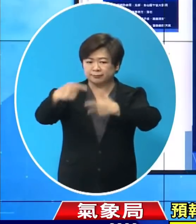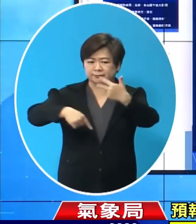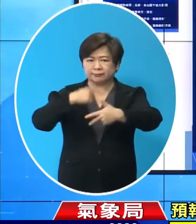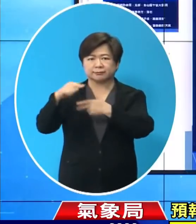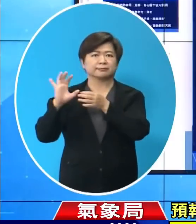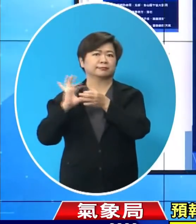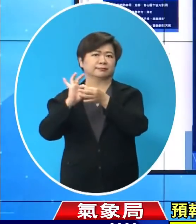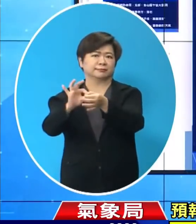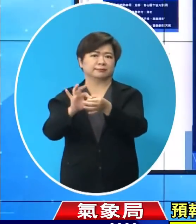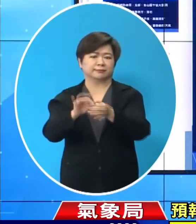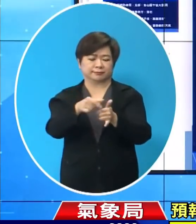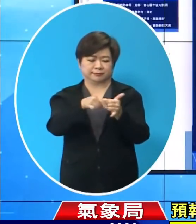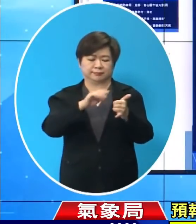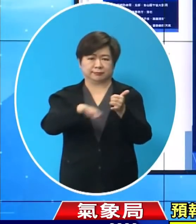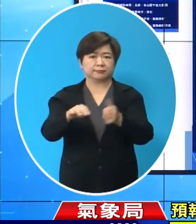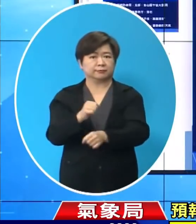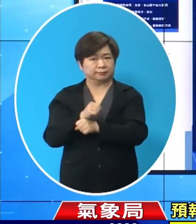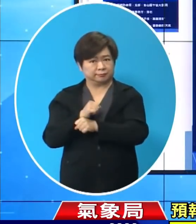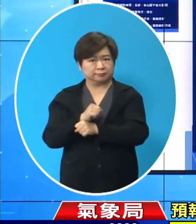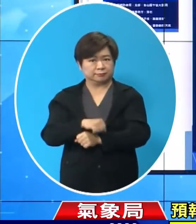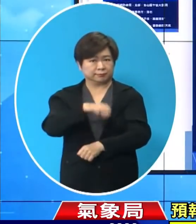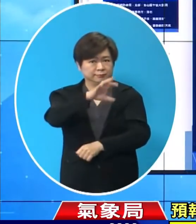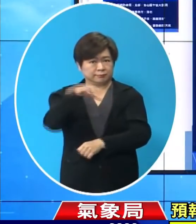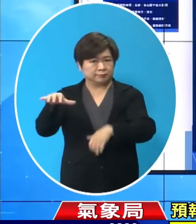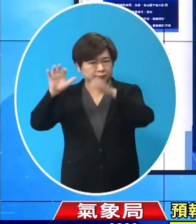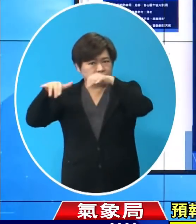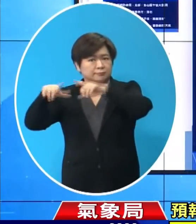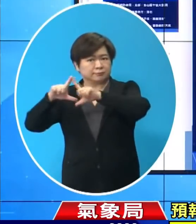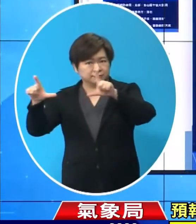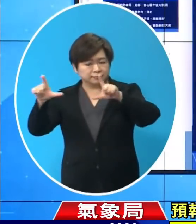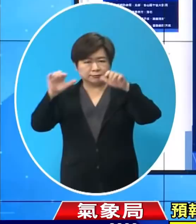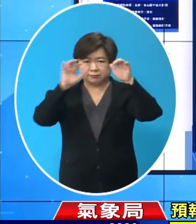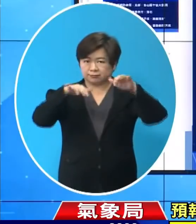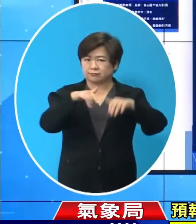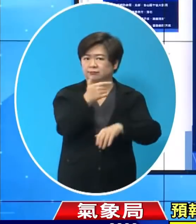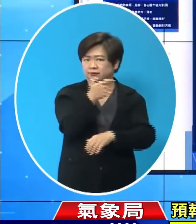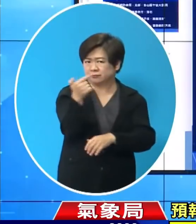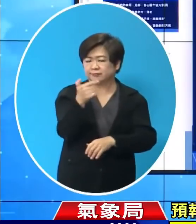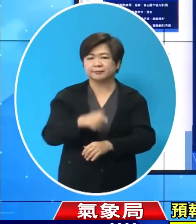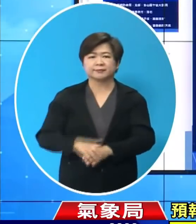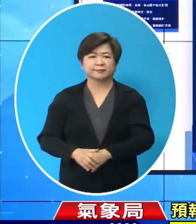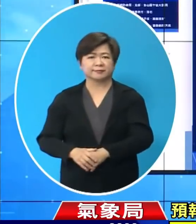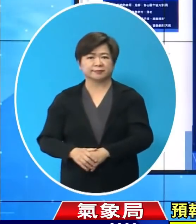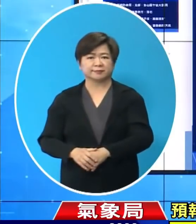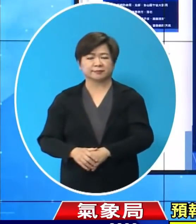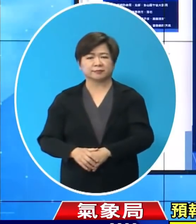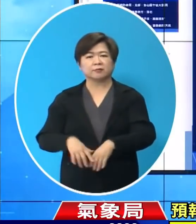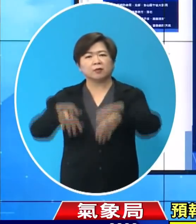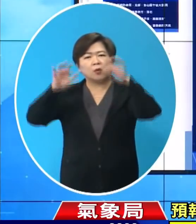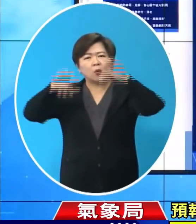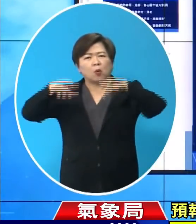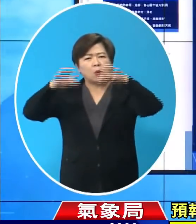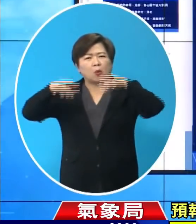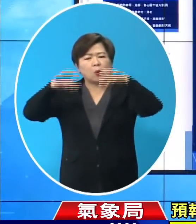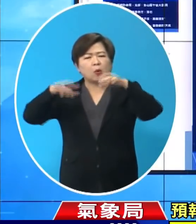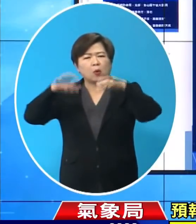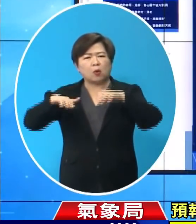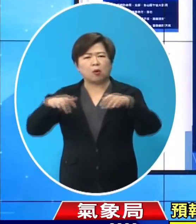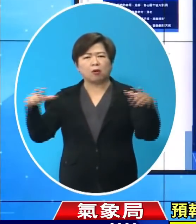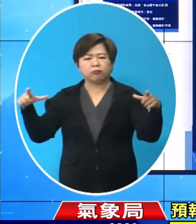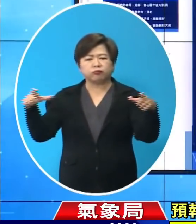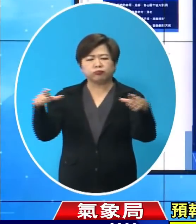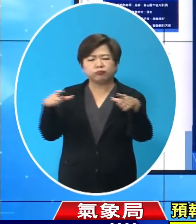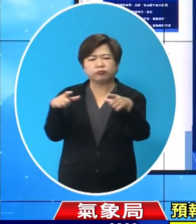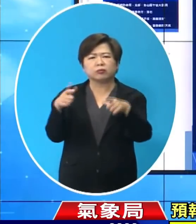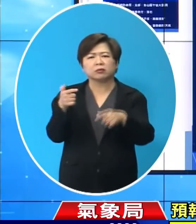中部跟南部地区还是要留意可能会有局部性的大雨或豪雨发生的状况。那也因为降雨的规模有逐渐在缩